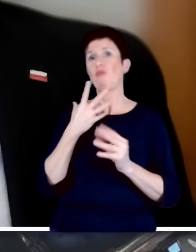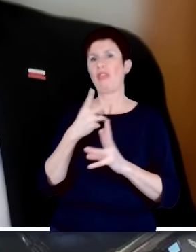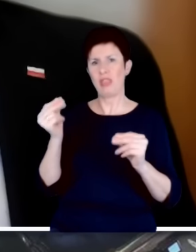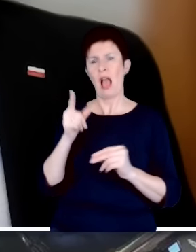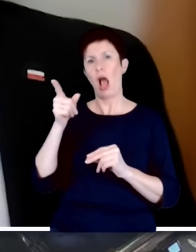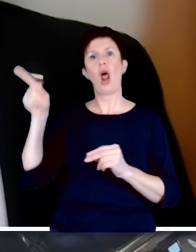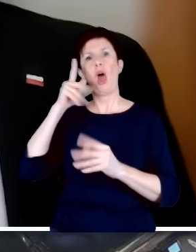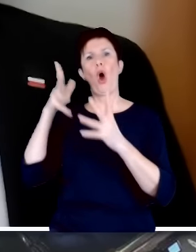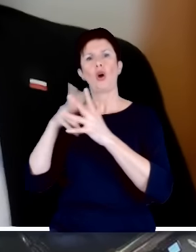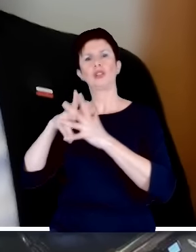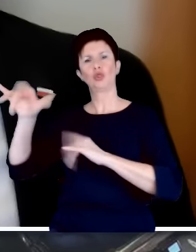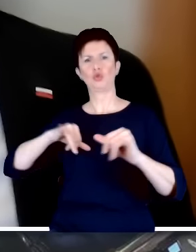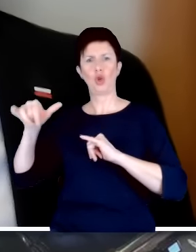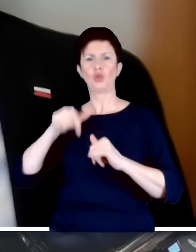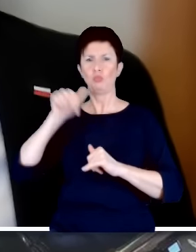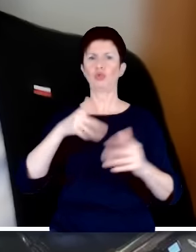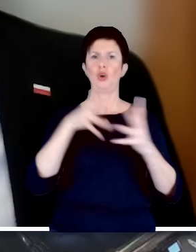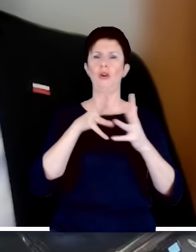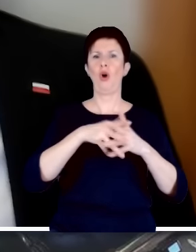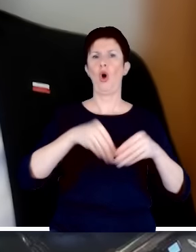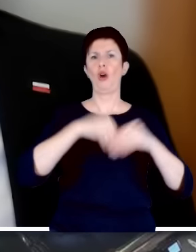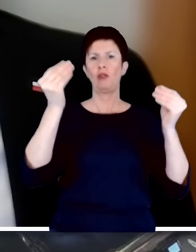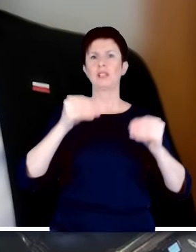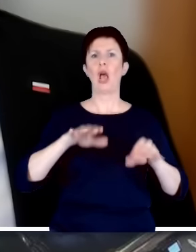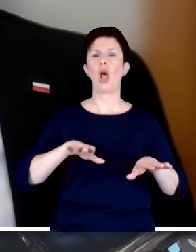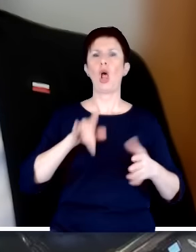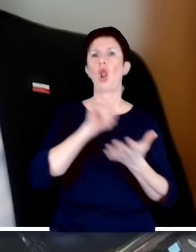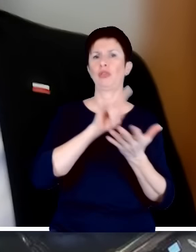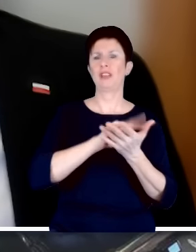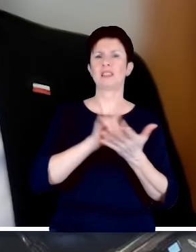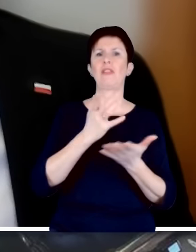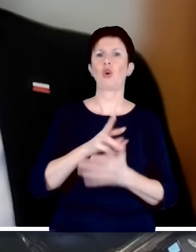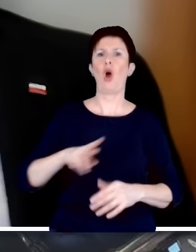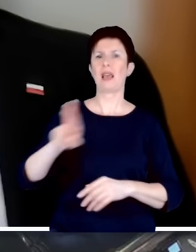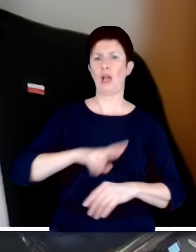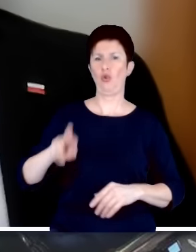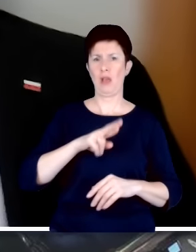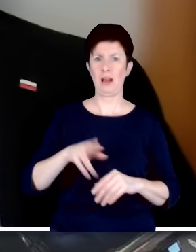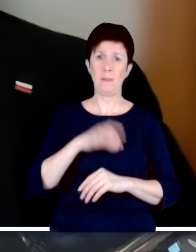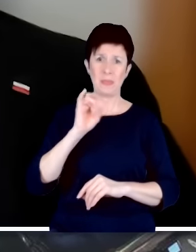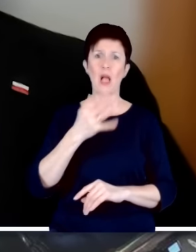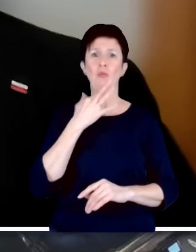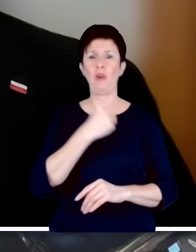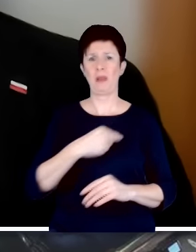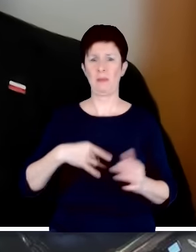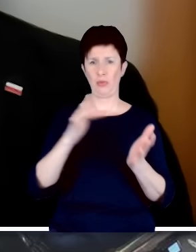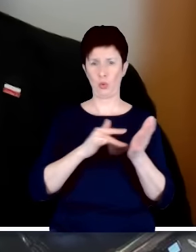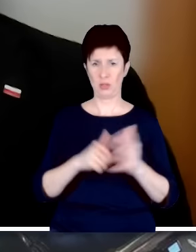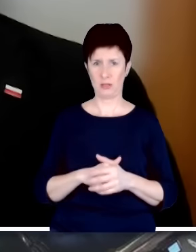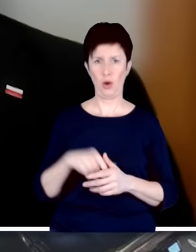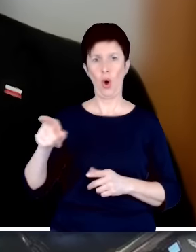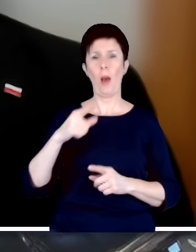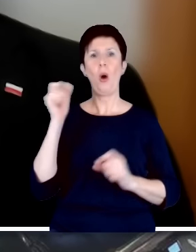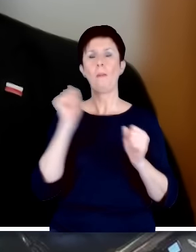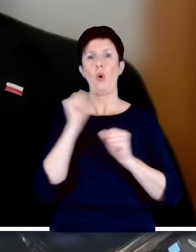chyba wyłącznie należy rozwijać lotniska regionalne. O tym też na to wskazywał premier Tusk. On się obawia, że lotniska regionalne,